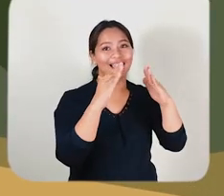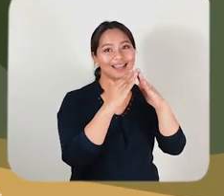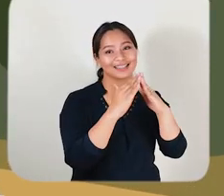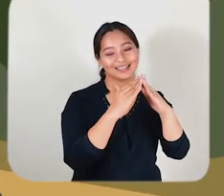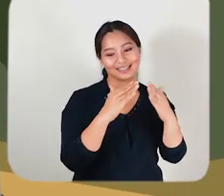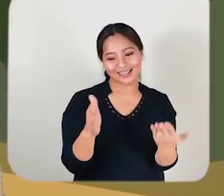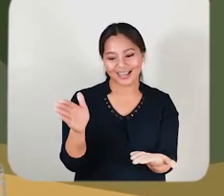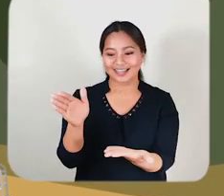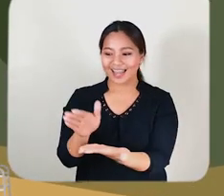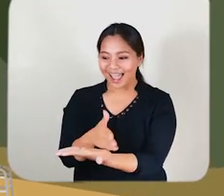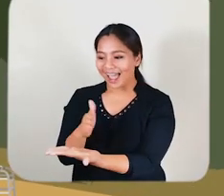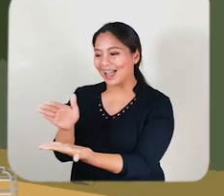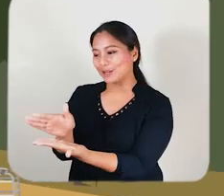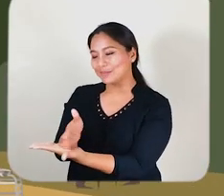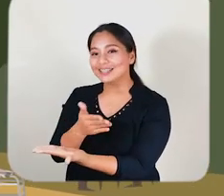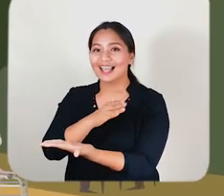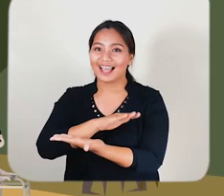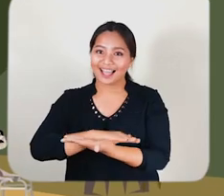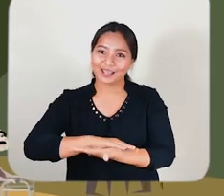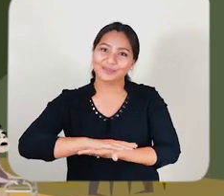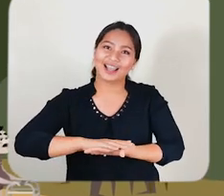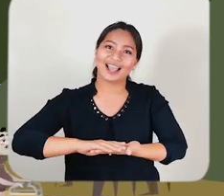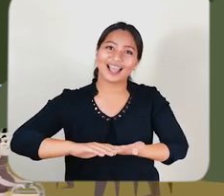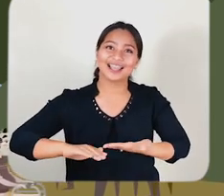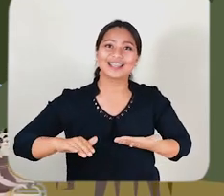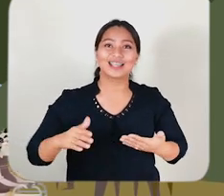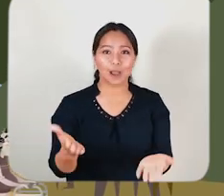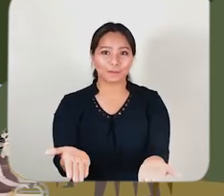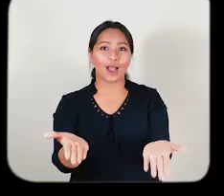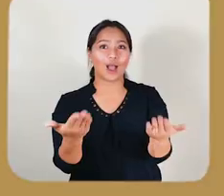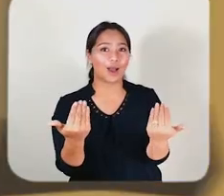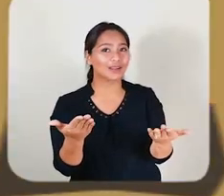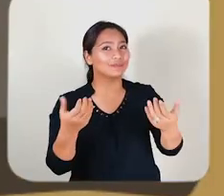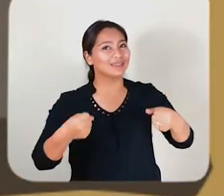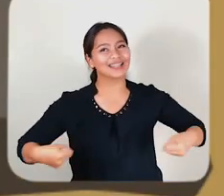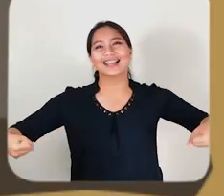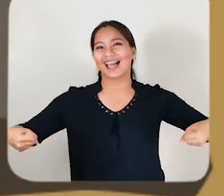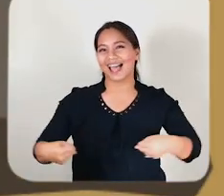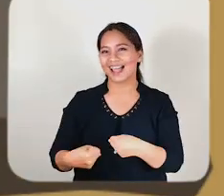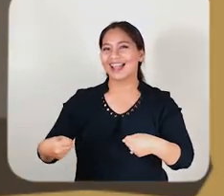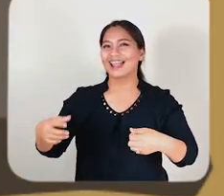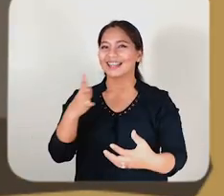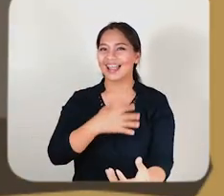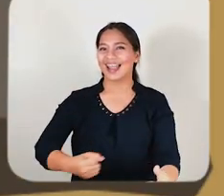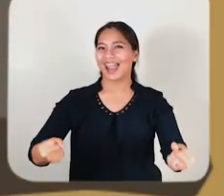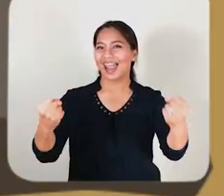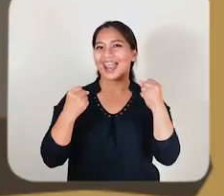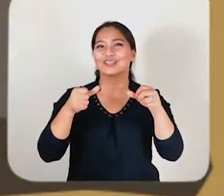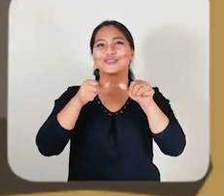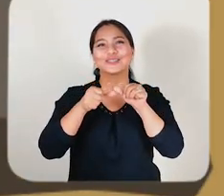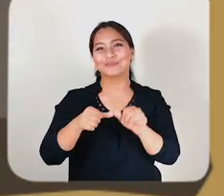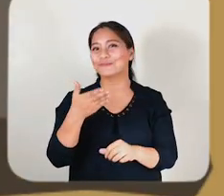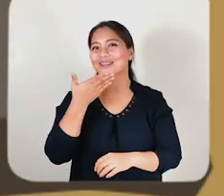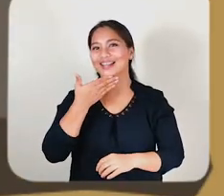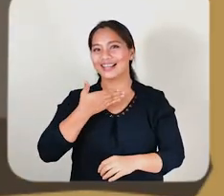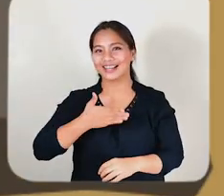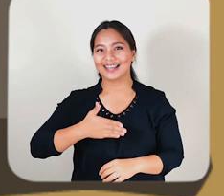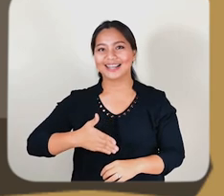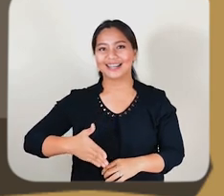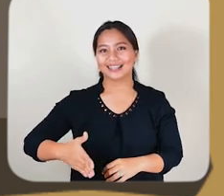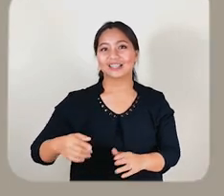ในบ้านเฮือนให้มันสะอาดไว้มาออกกำลังกายให้แข็งแรงอยู่เส